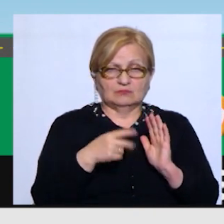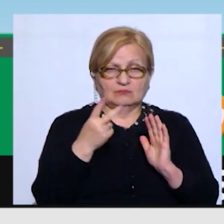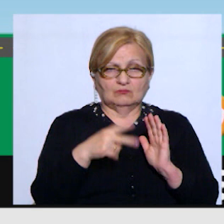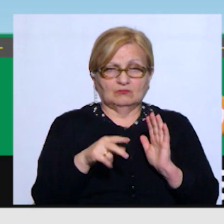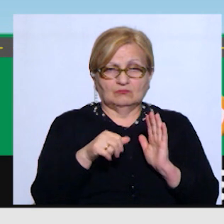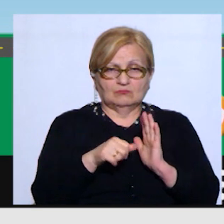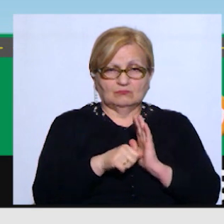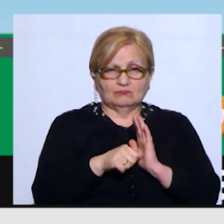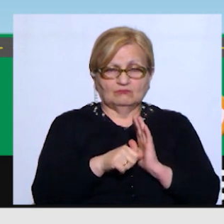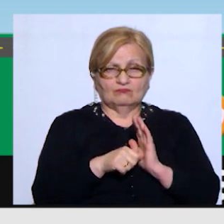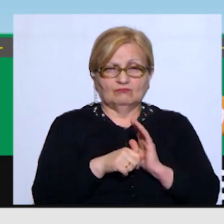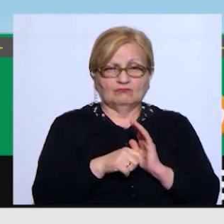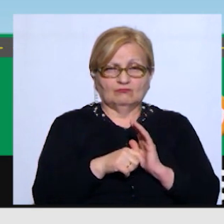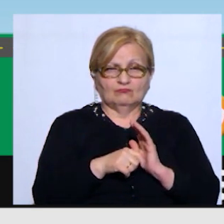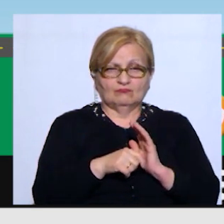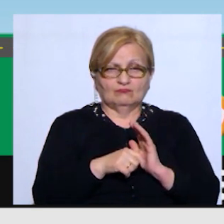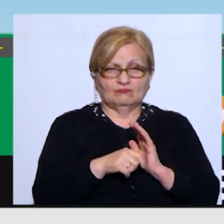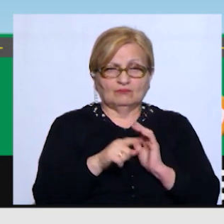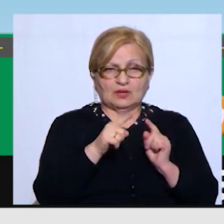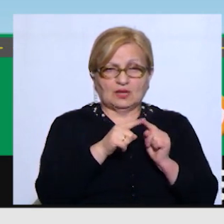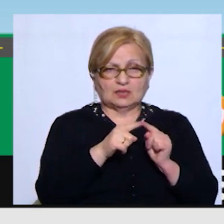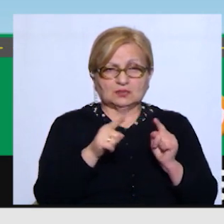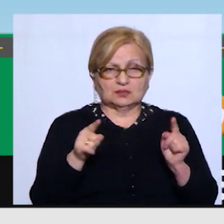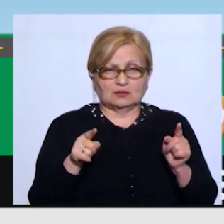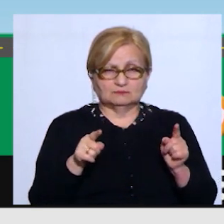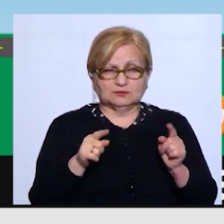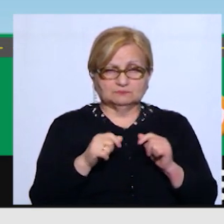8.26. ესე გამოვიდა. აი აქედან აქამდე არის